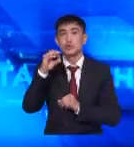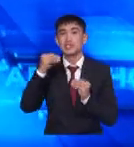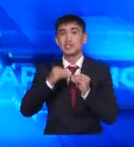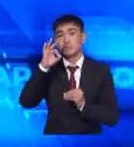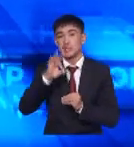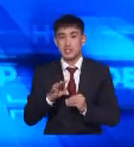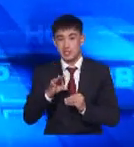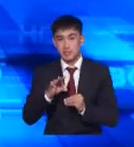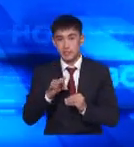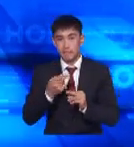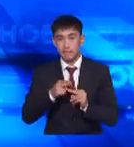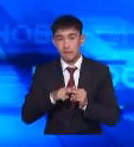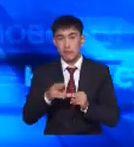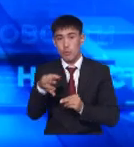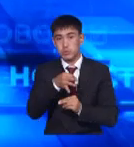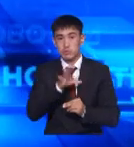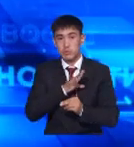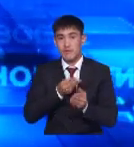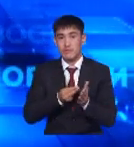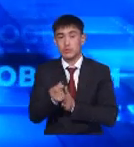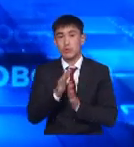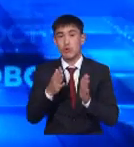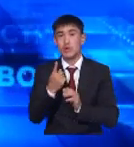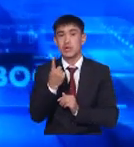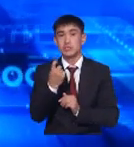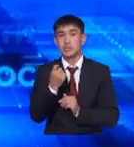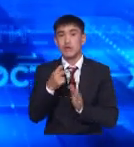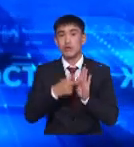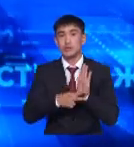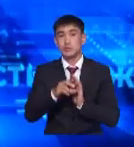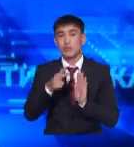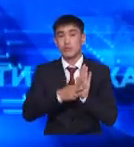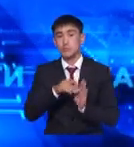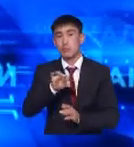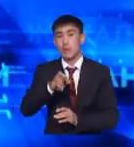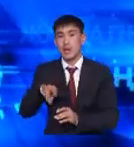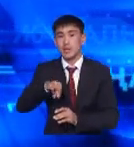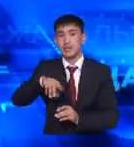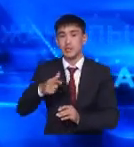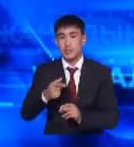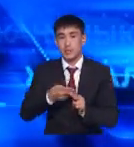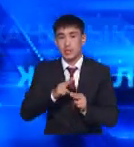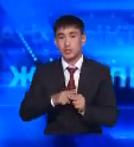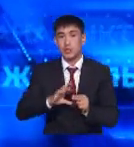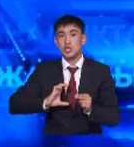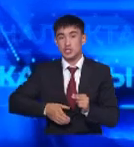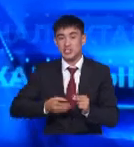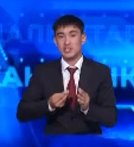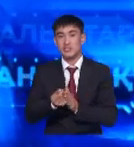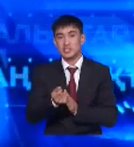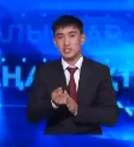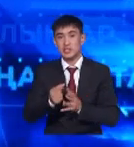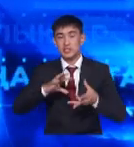110% Кроме того в область было инвестировано чуть более 188 млрд тенге из которых частный